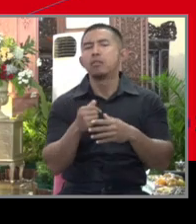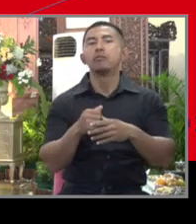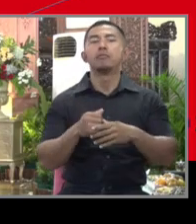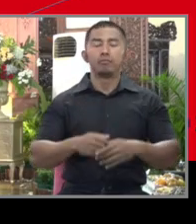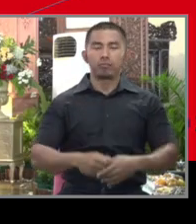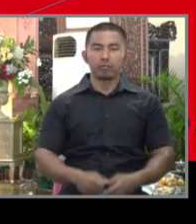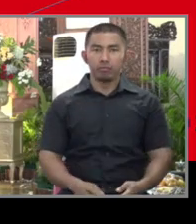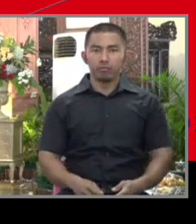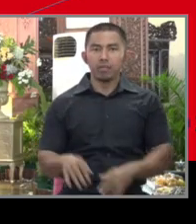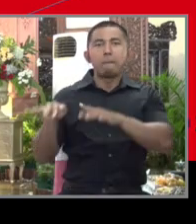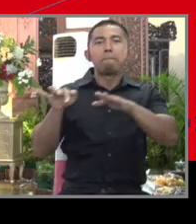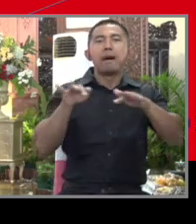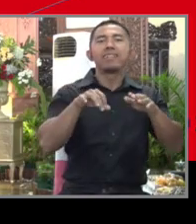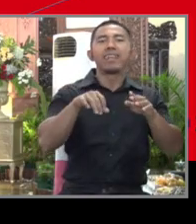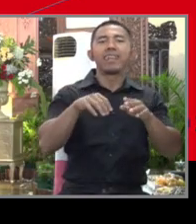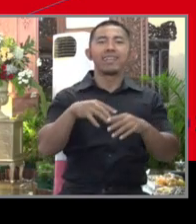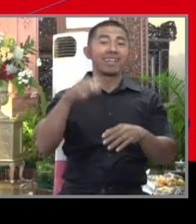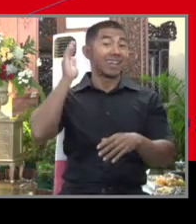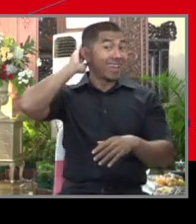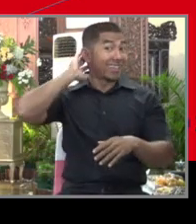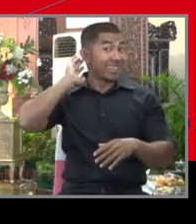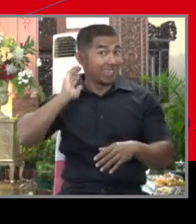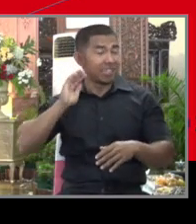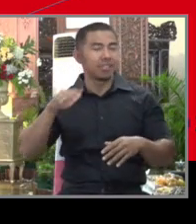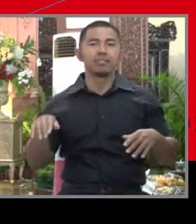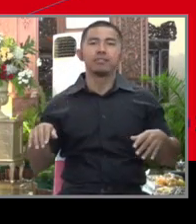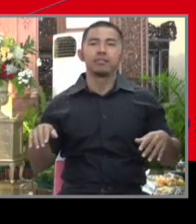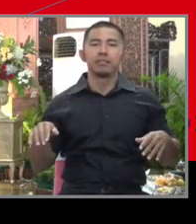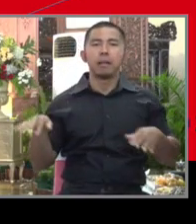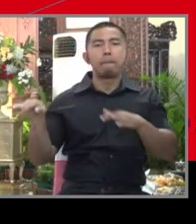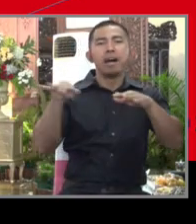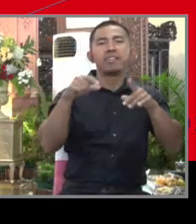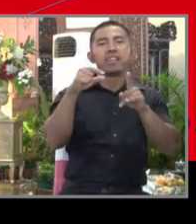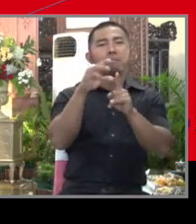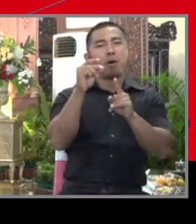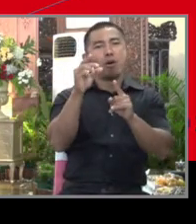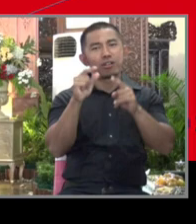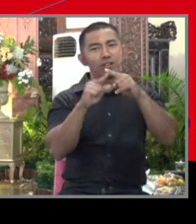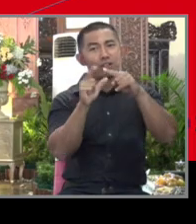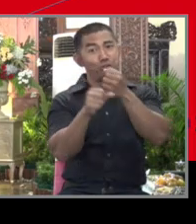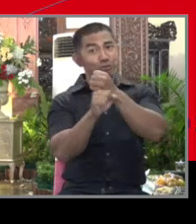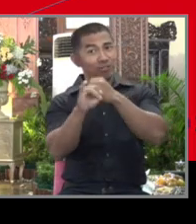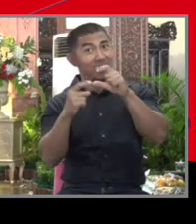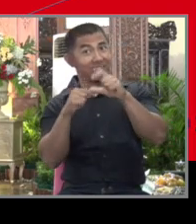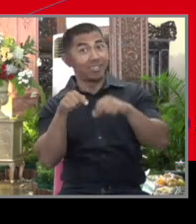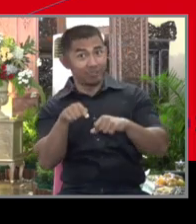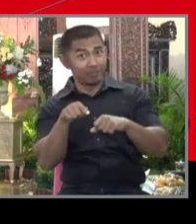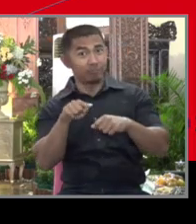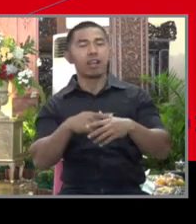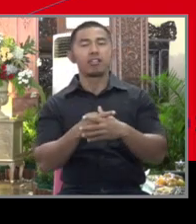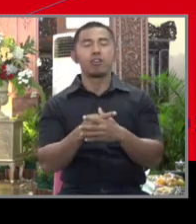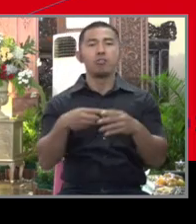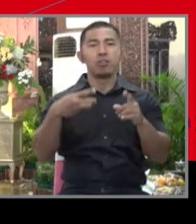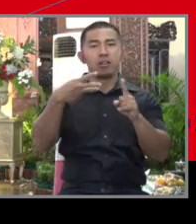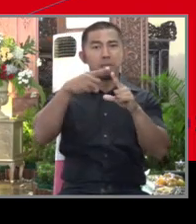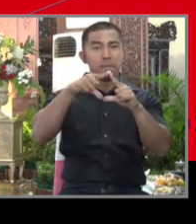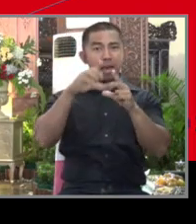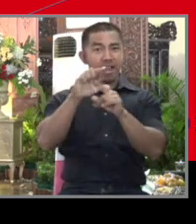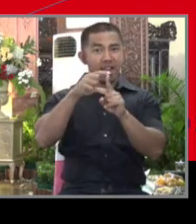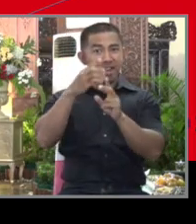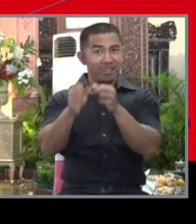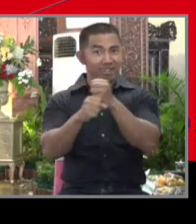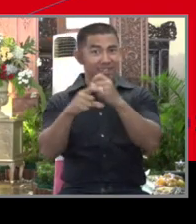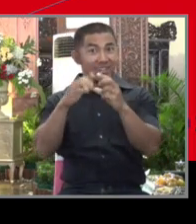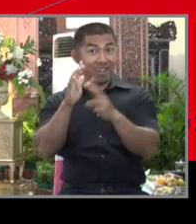ada Pantai Kartini, Pantai Beteng Portugis, ada juga Bandengan, ada juga